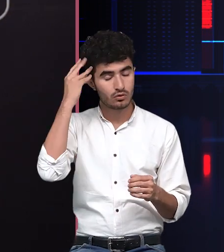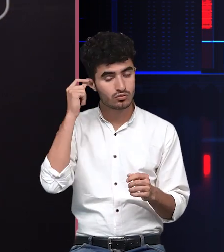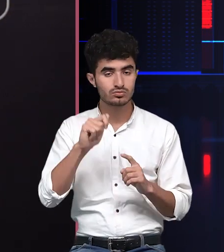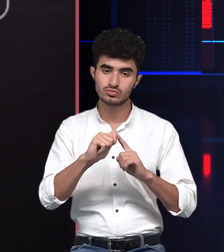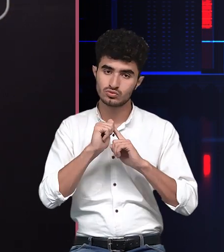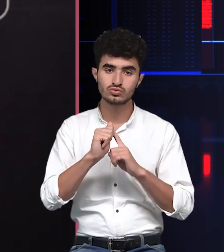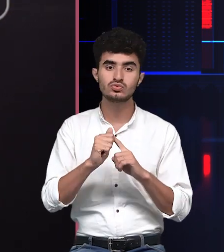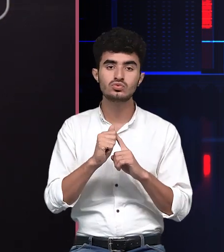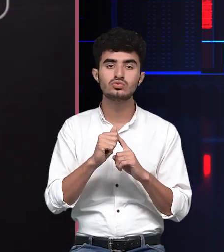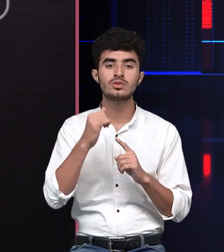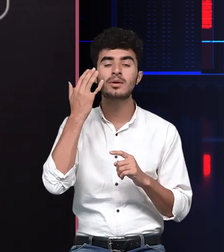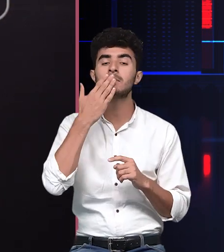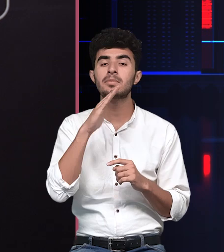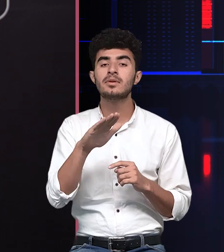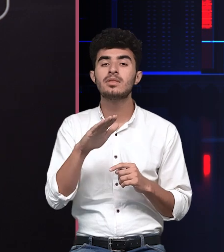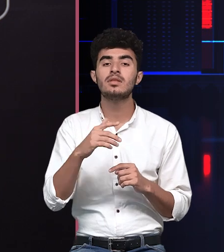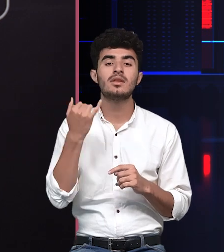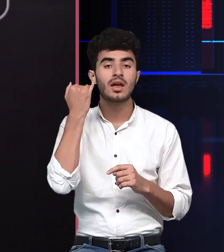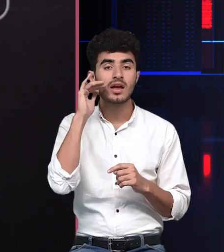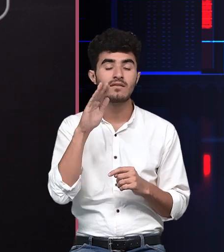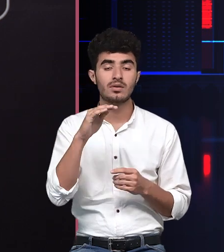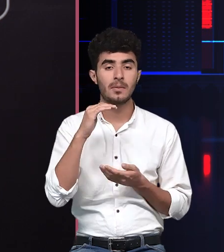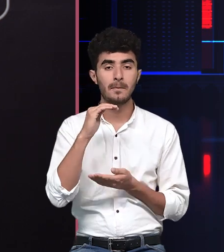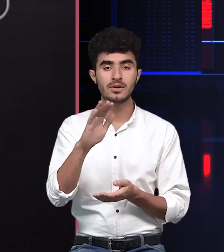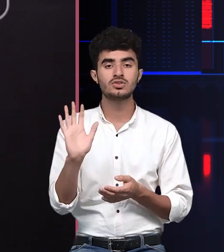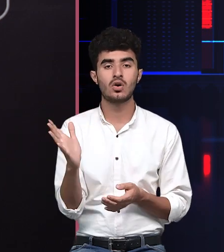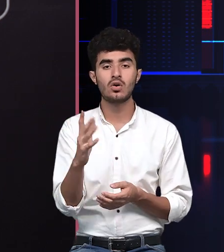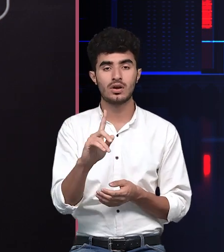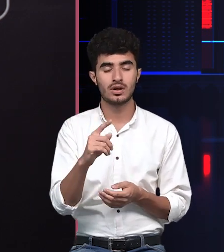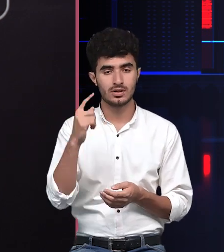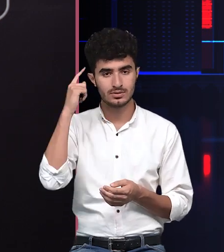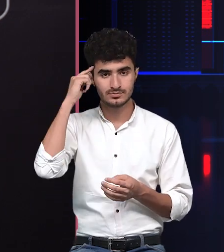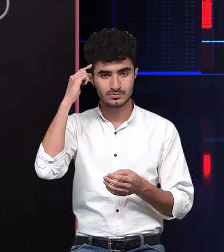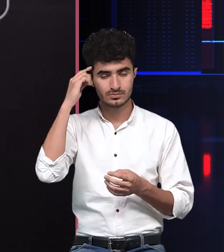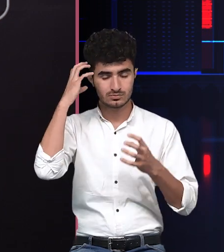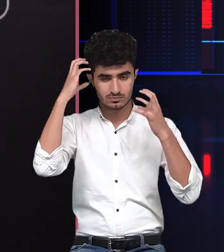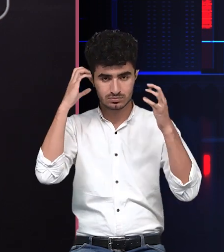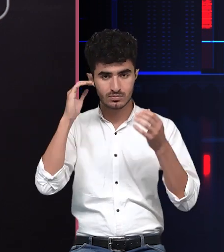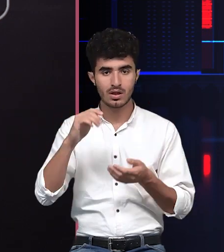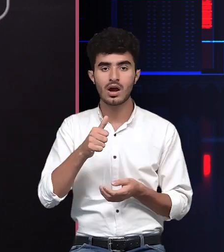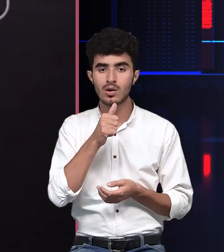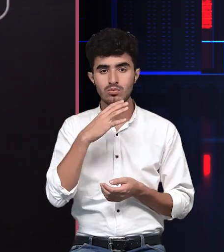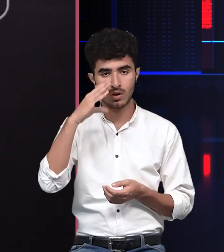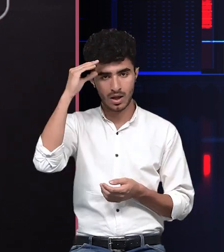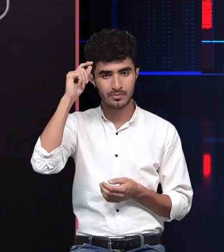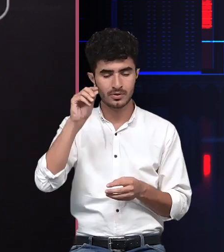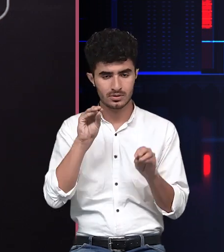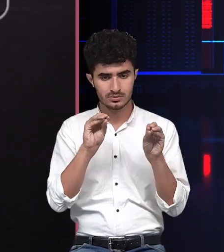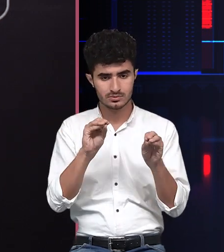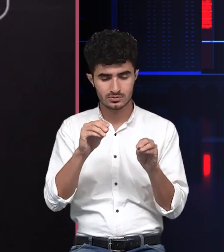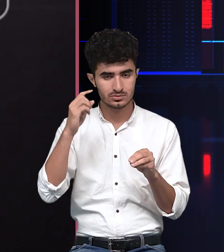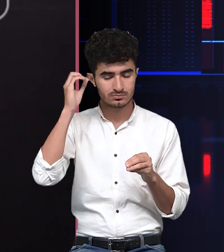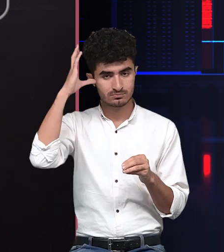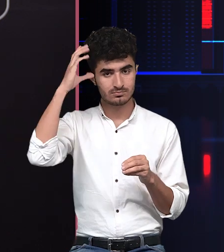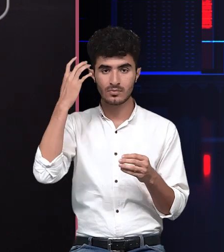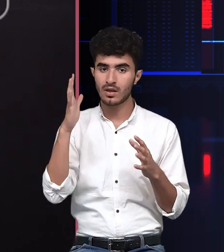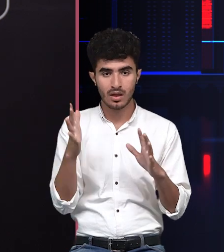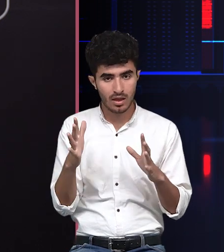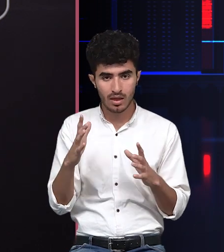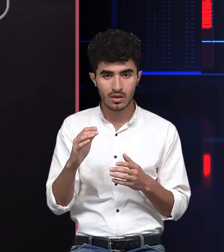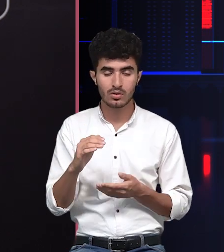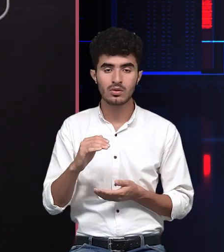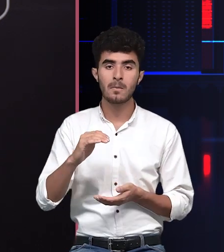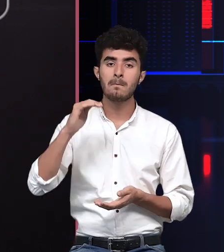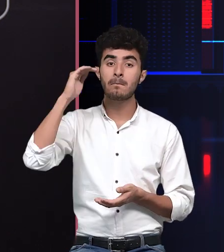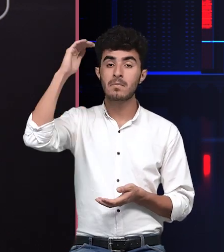ہے، پیرنٹس کو اویئر ہی نہیں کیا گیا، وہ کسی سائیکولوجیکل ہیلپ میں نہیں گئے، تو وہ اسی انریزالوڈ ٹراما کے ساتھ چل رہے ہیں۔